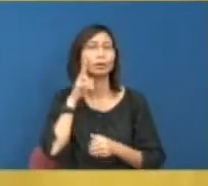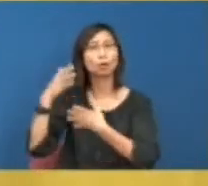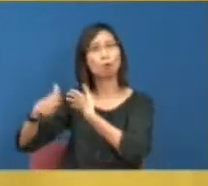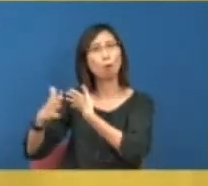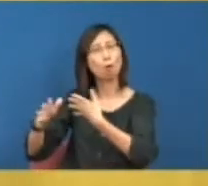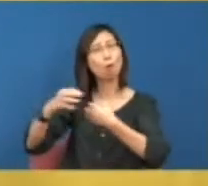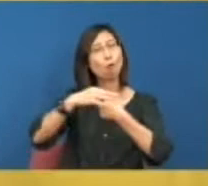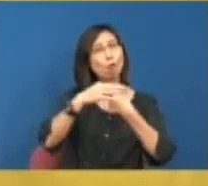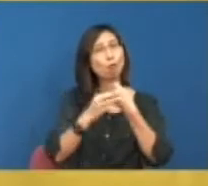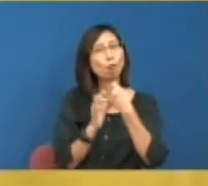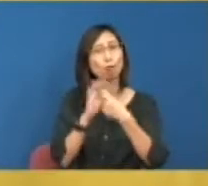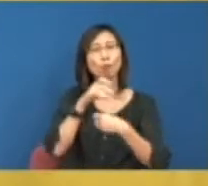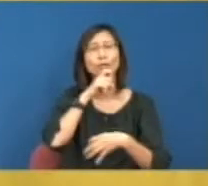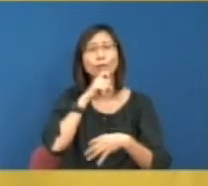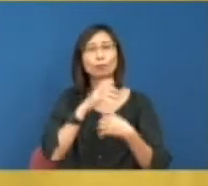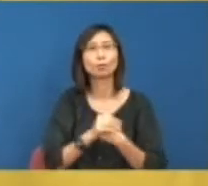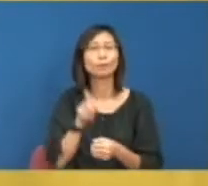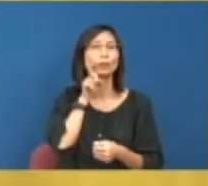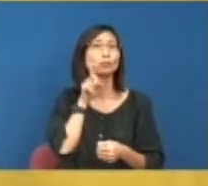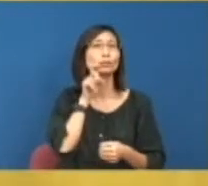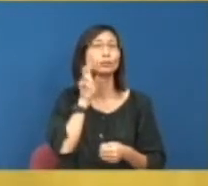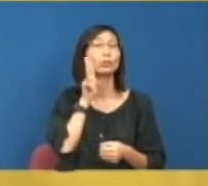組織，喺呢個英國裏邊